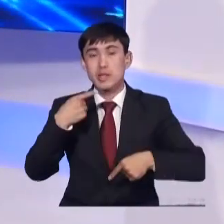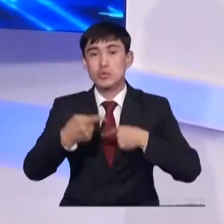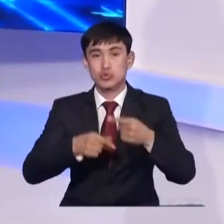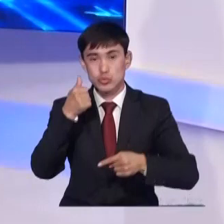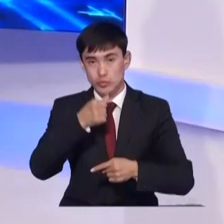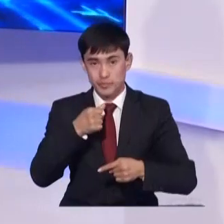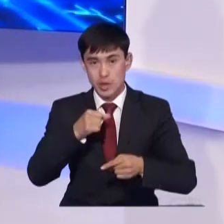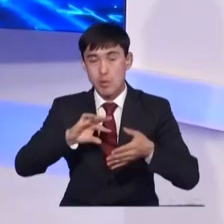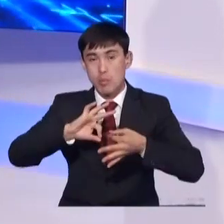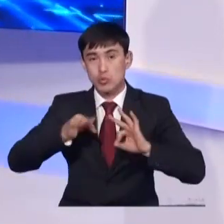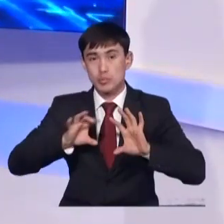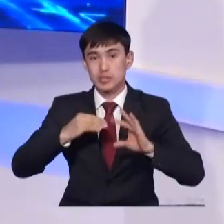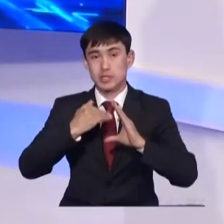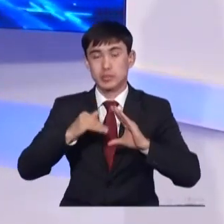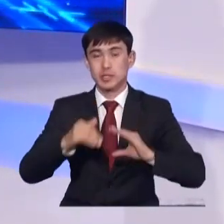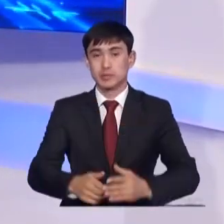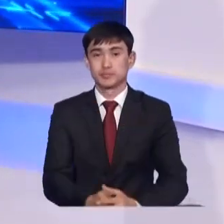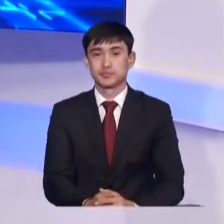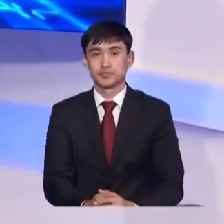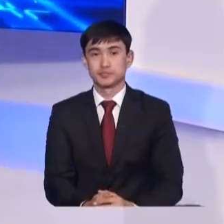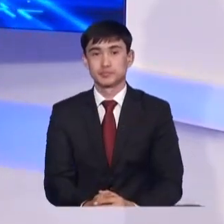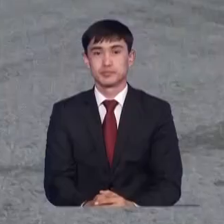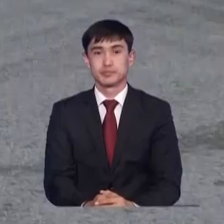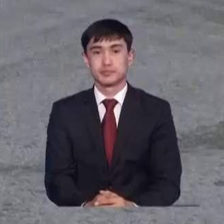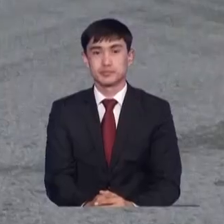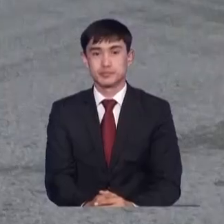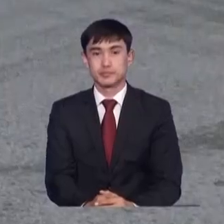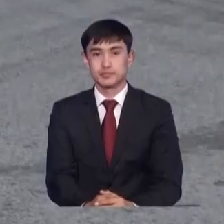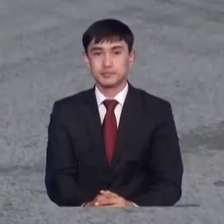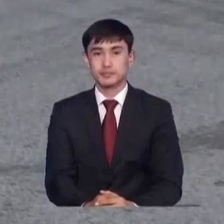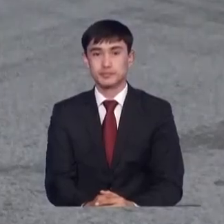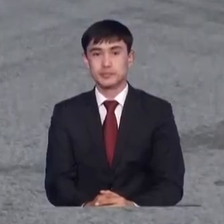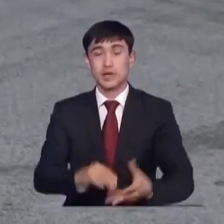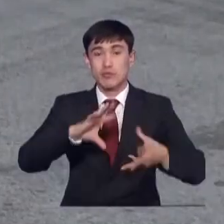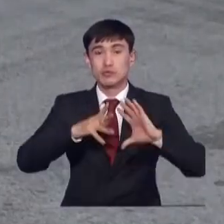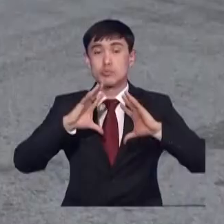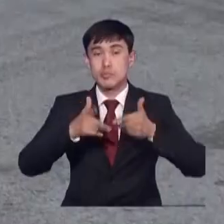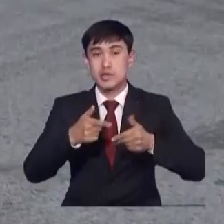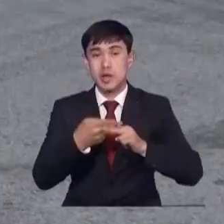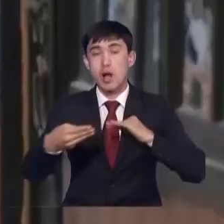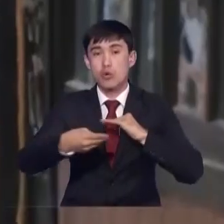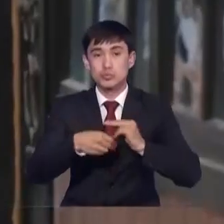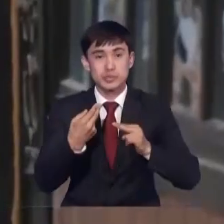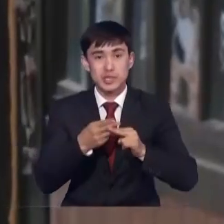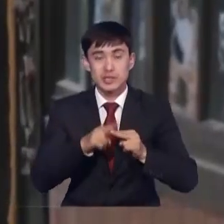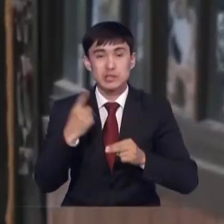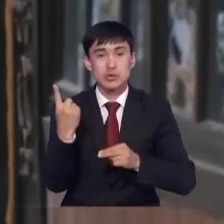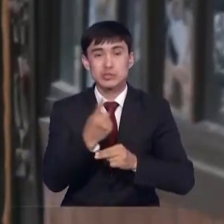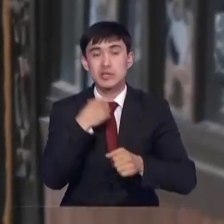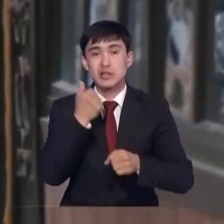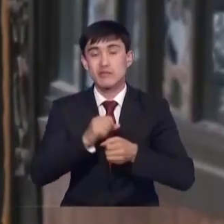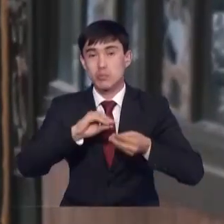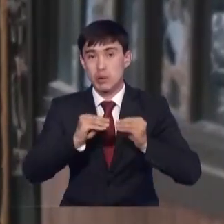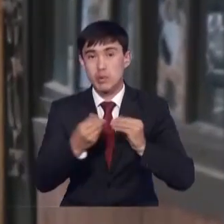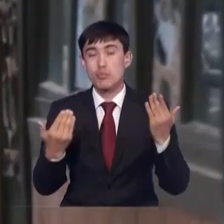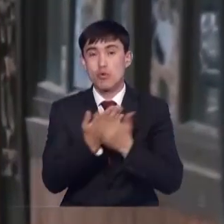текущие подробнее в нашем следующем материале во всём мире именно коррупция является одной из основных